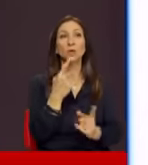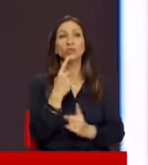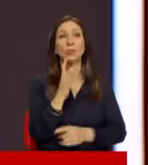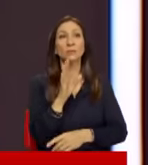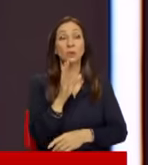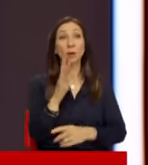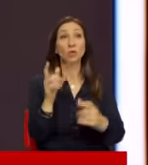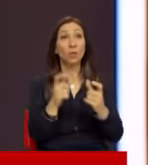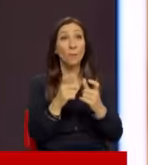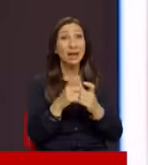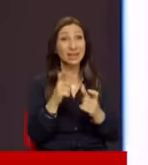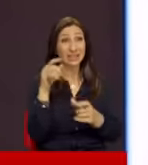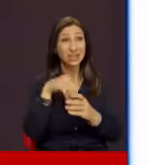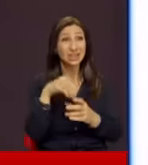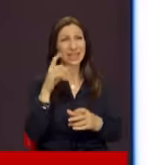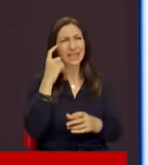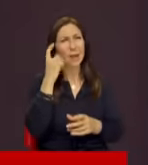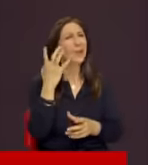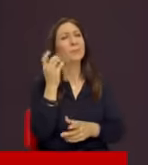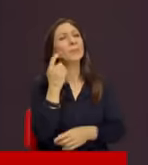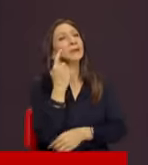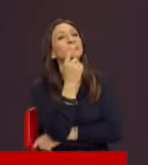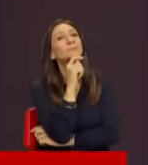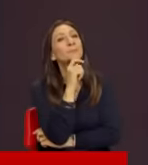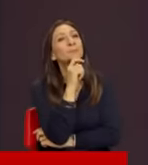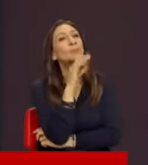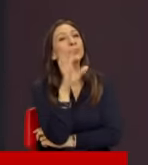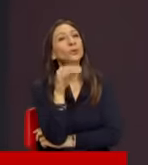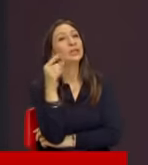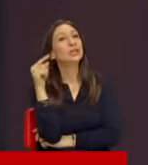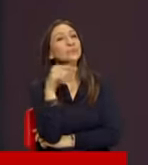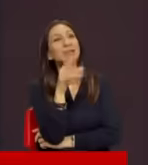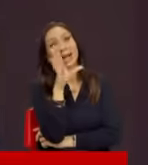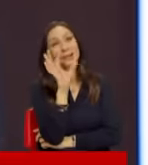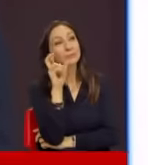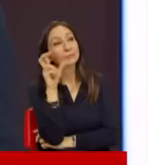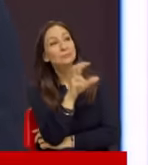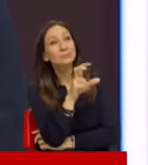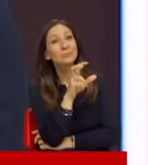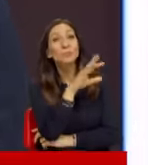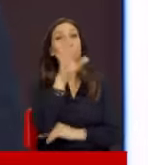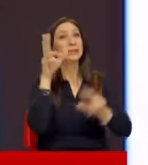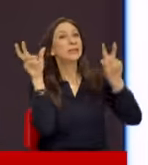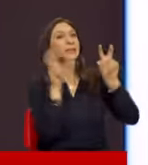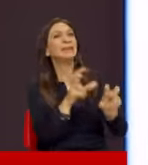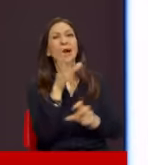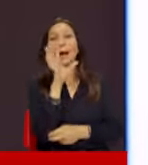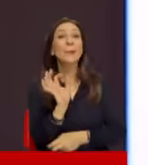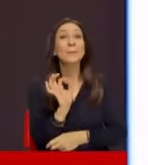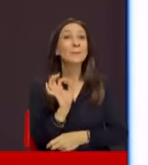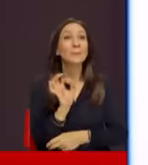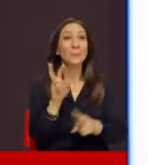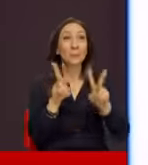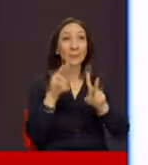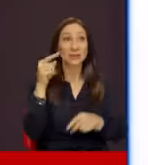ama toplantıda tahmin et bakayım. Bütün şimşekler kimin üstündeymiş? Bütün şimşekler kimin üstünde? Acaba